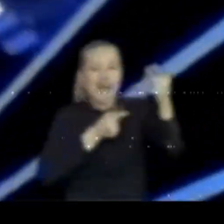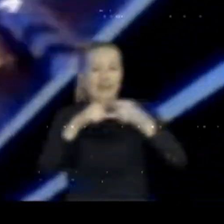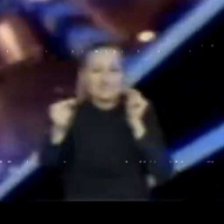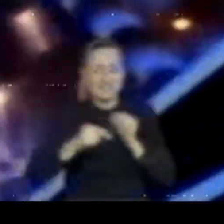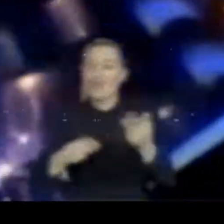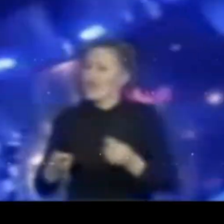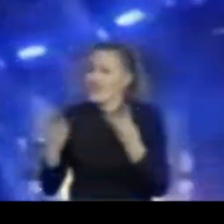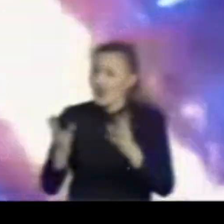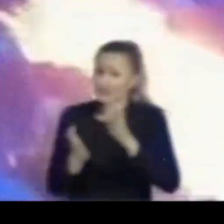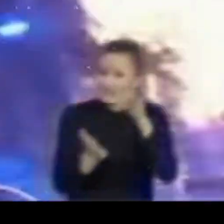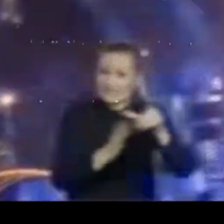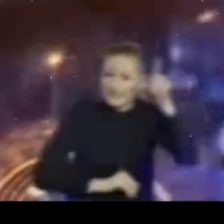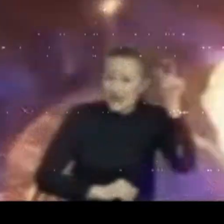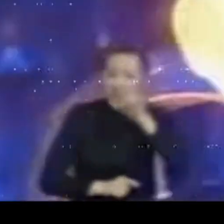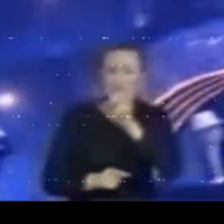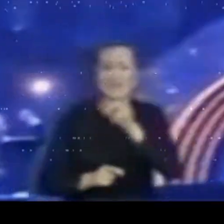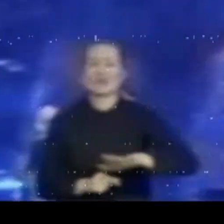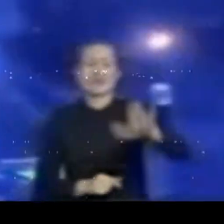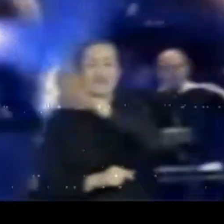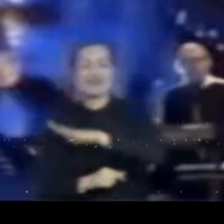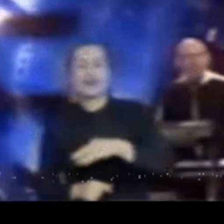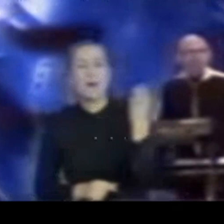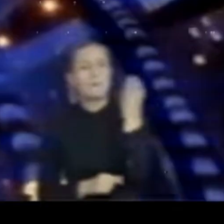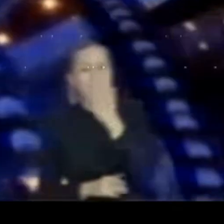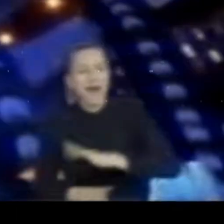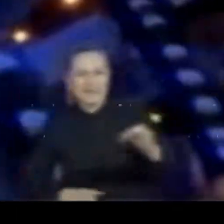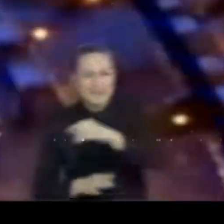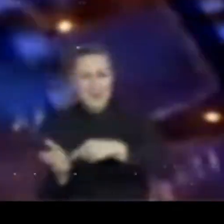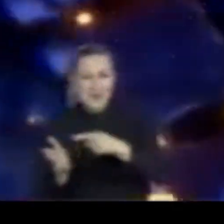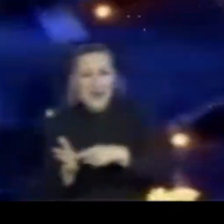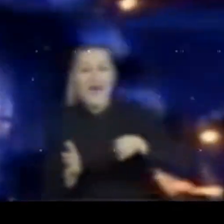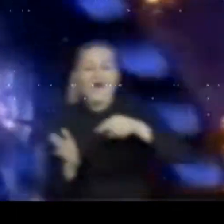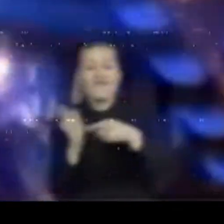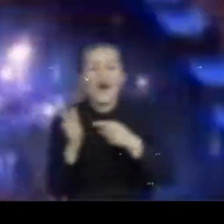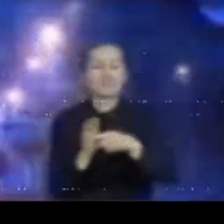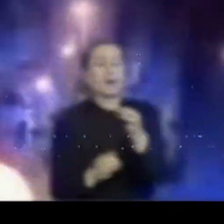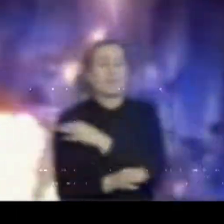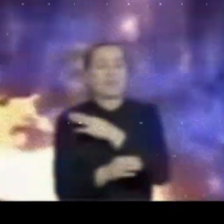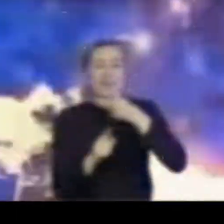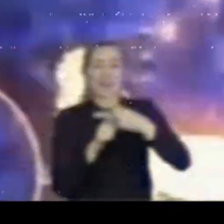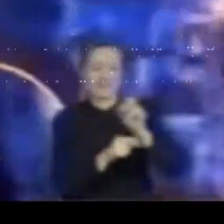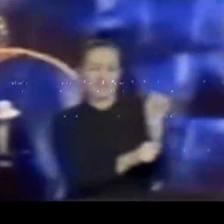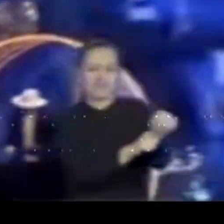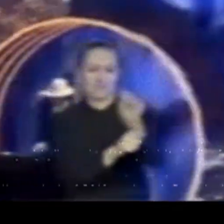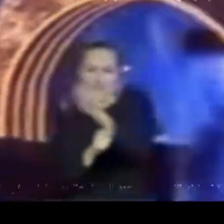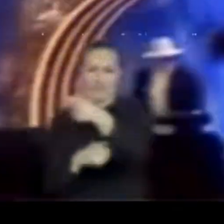Niezależnie czy w Zakopanem, czy w Ostródzie, Sylwester Marzeń deklasuje komercyjną konkurencję.